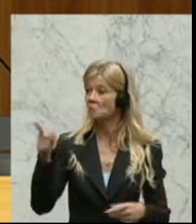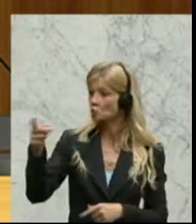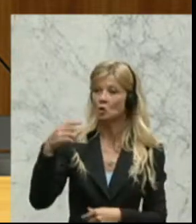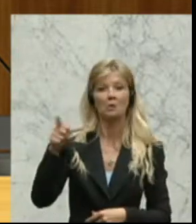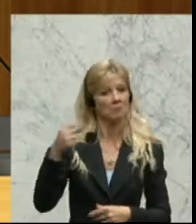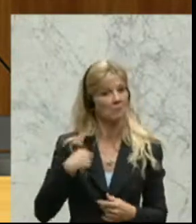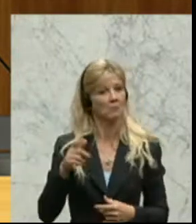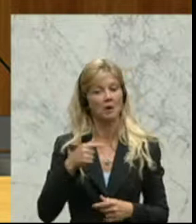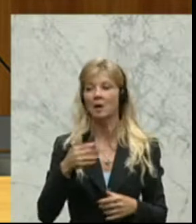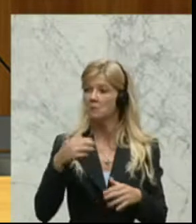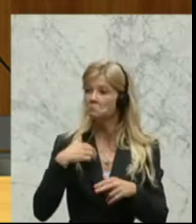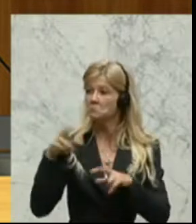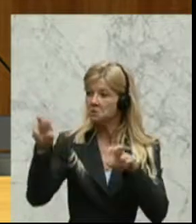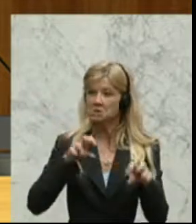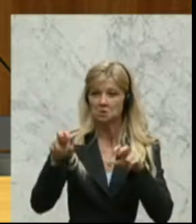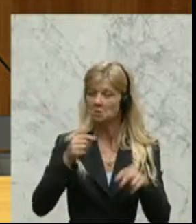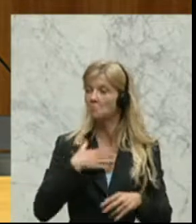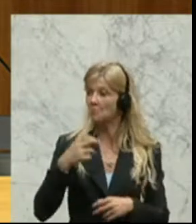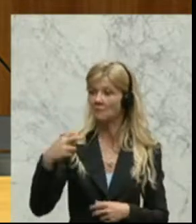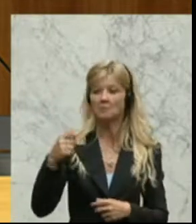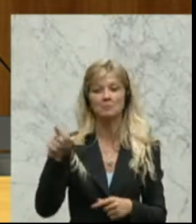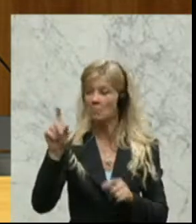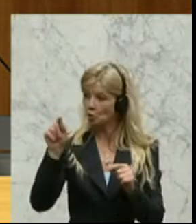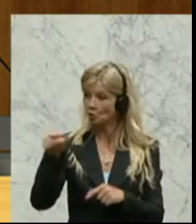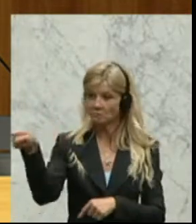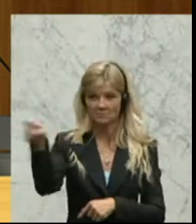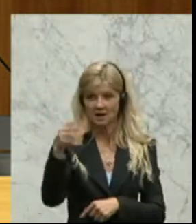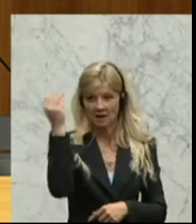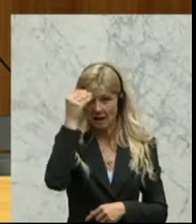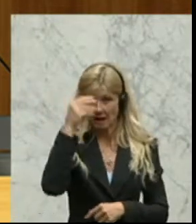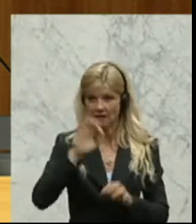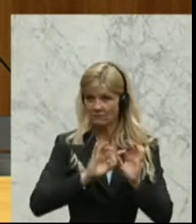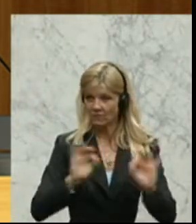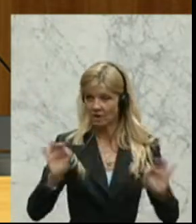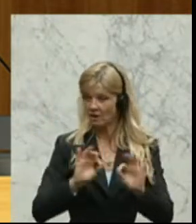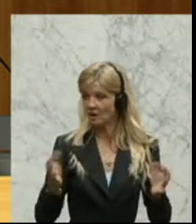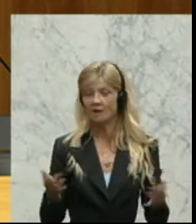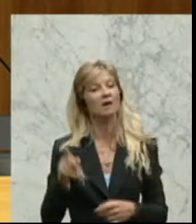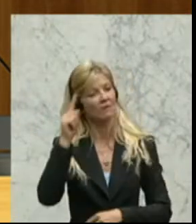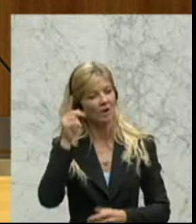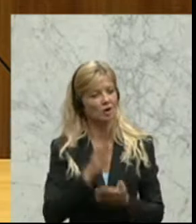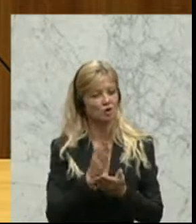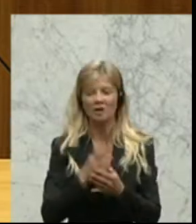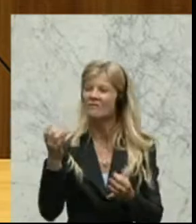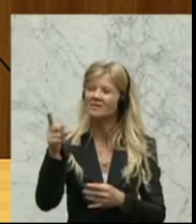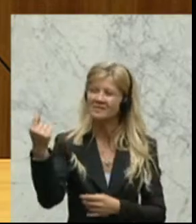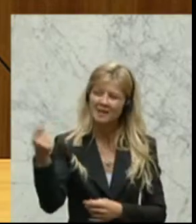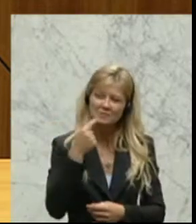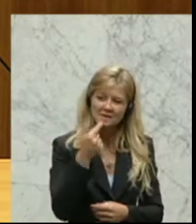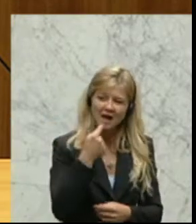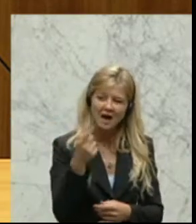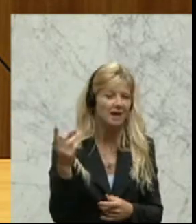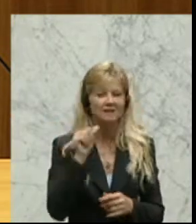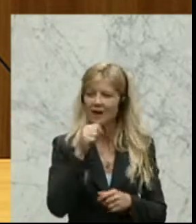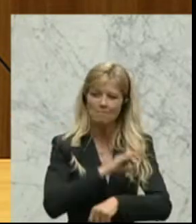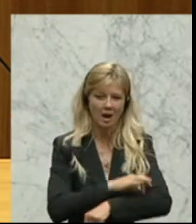mich. Also Sie sind lernfähig, aber Sie wissen schon, Sie werden nicht an Ihren Aussagen gemessen, sondern an der Umsetzung. Wenn wir da oben sitzen